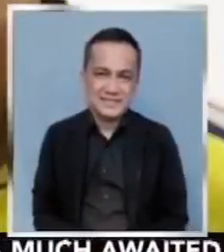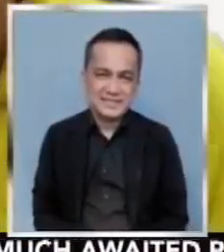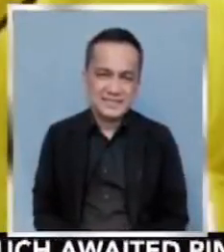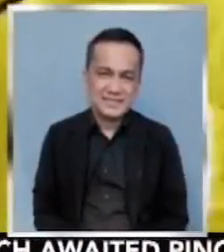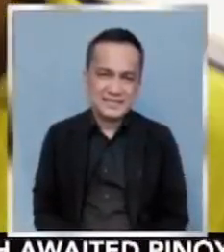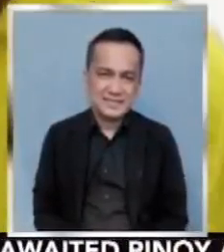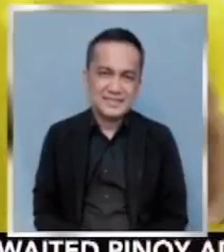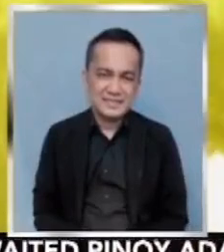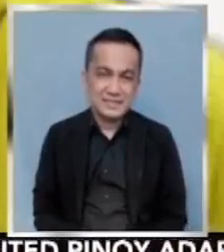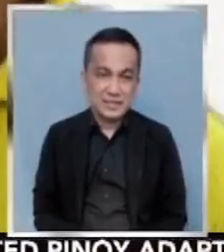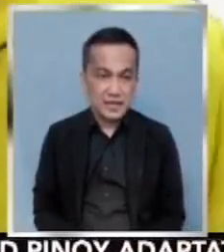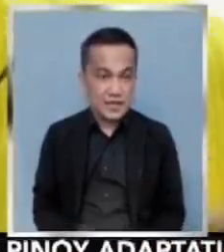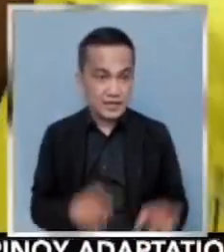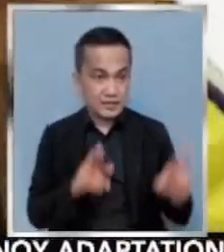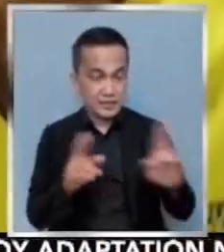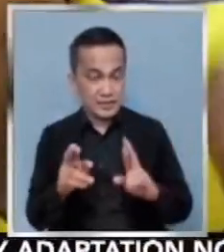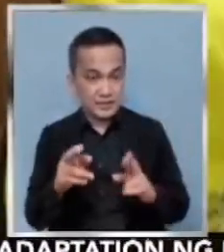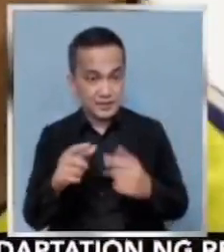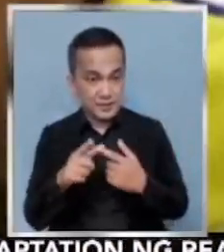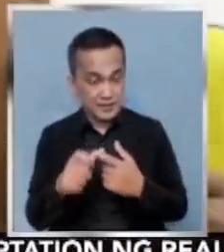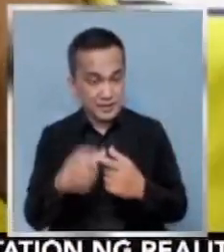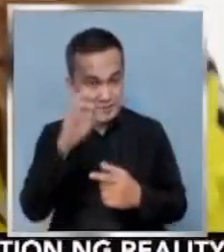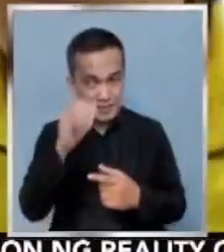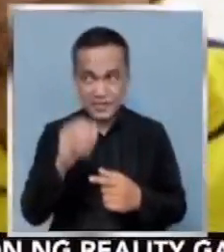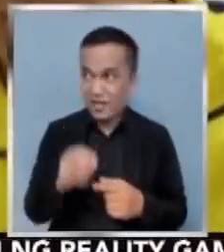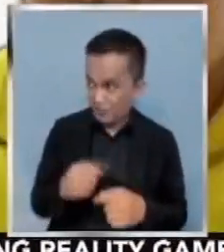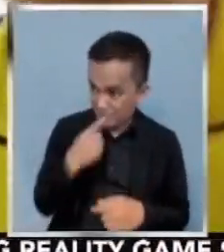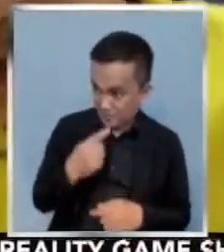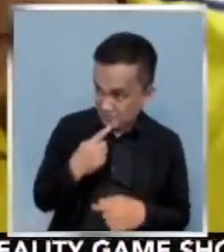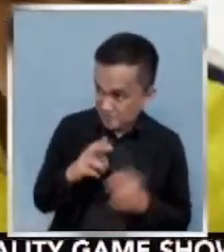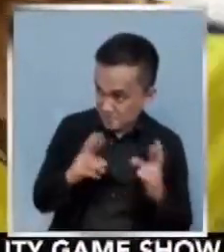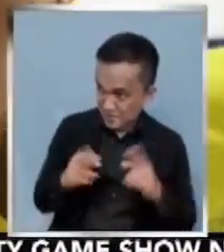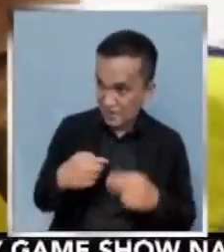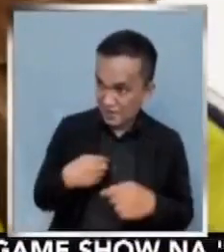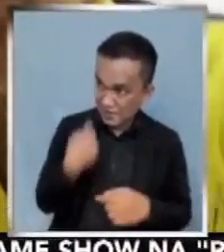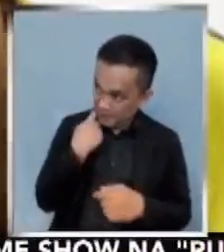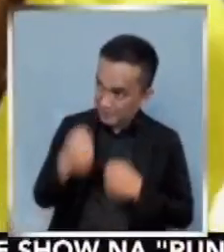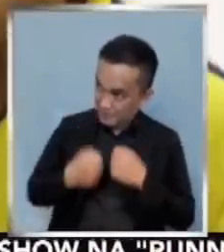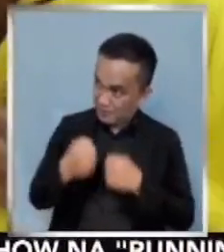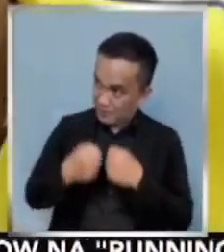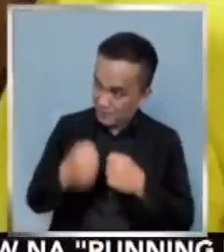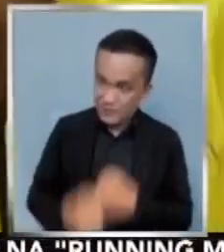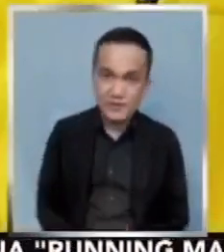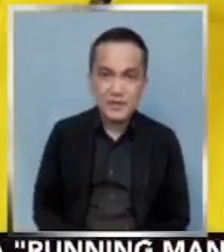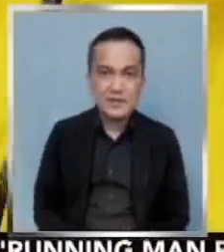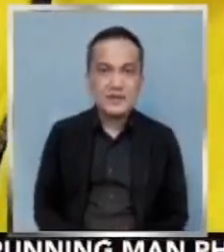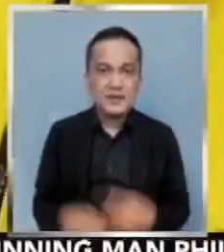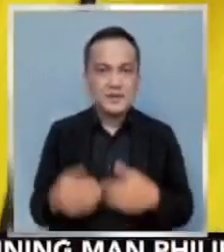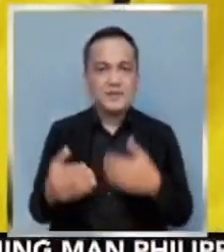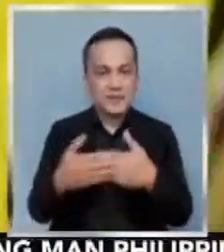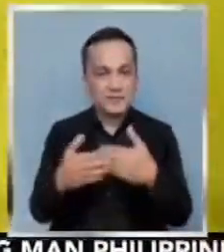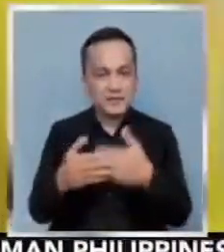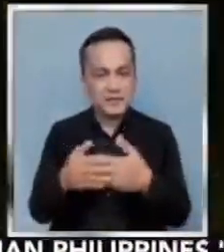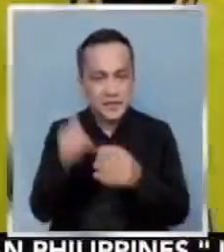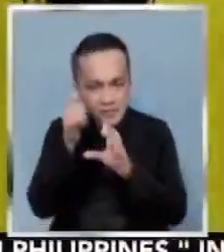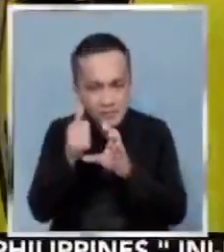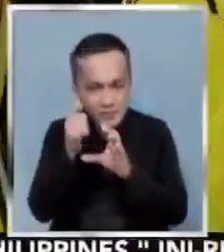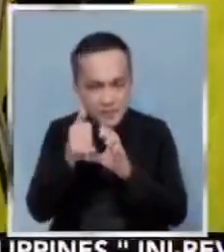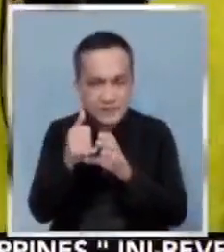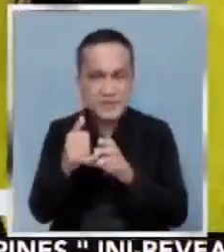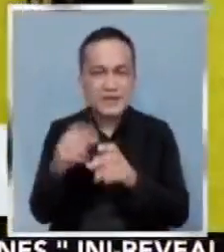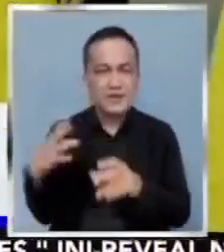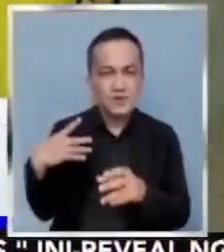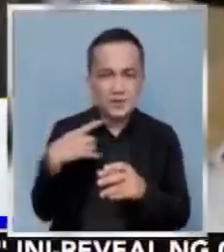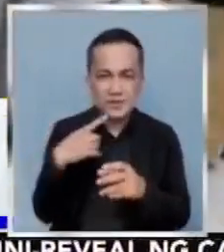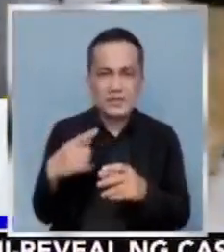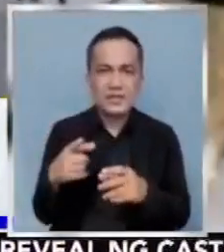Ready ka na ba para sa Running Man? Anong ready? Kanila pa nga ako tumatakbo dito. Malapit nang gumulong ang taping ng much-awaited Pinoy version ng